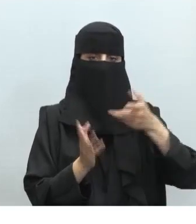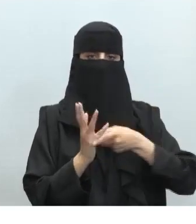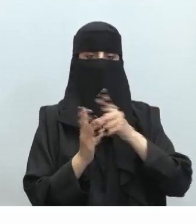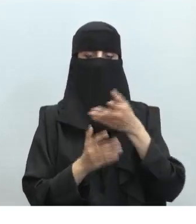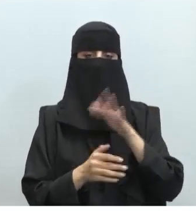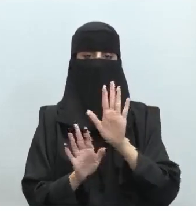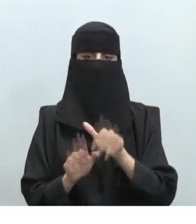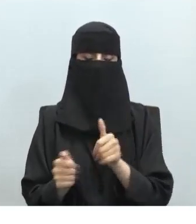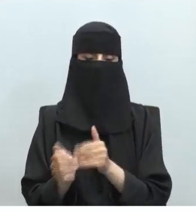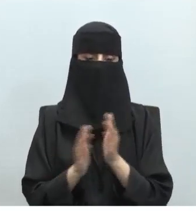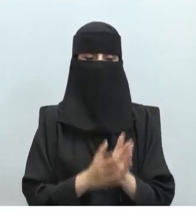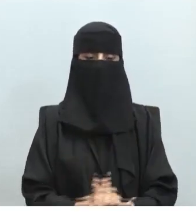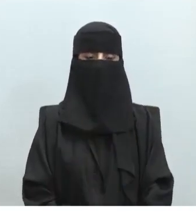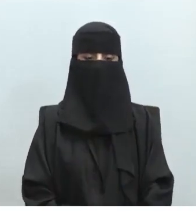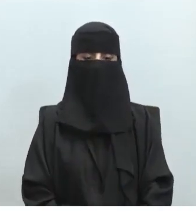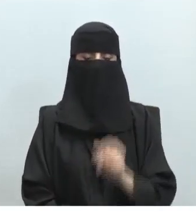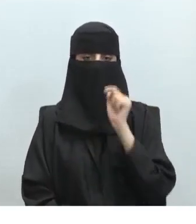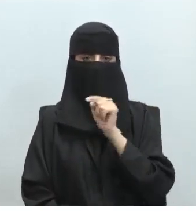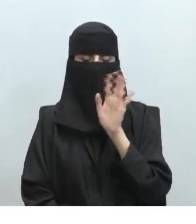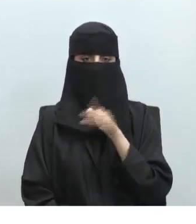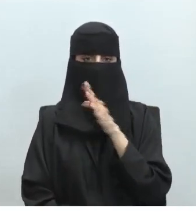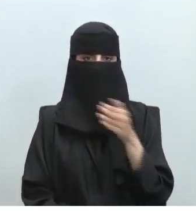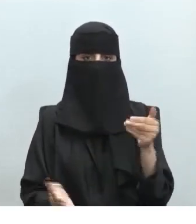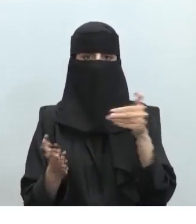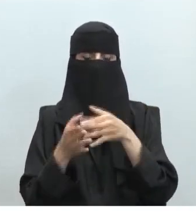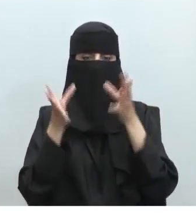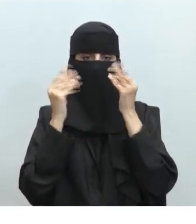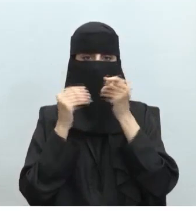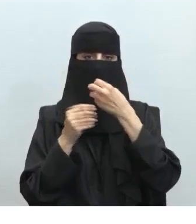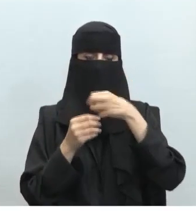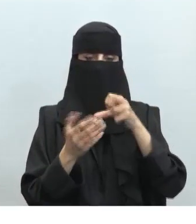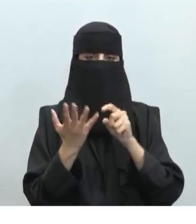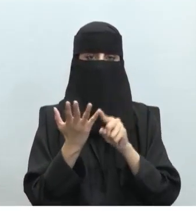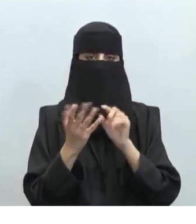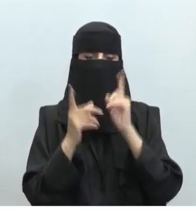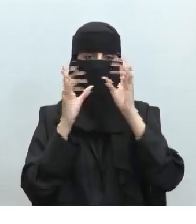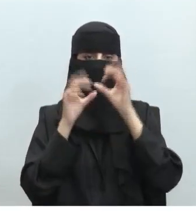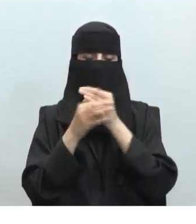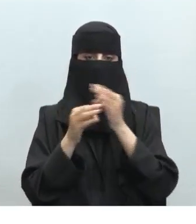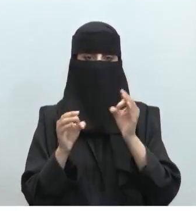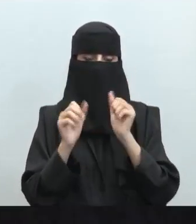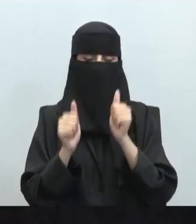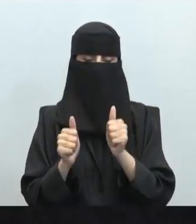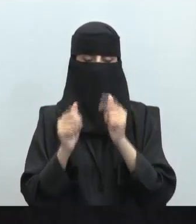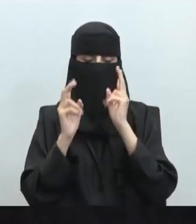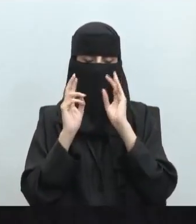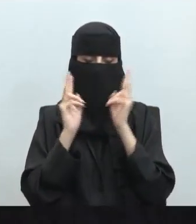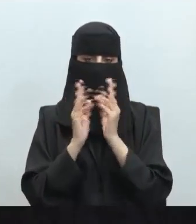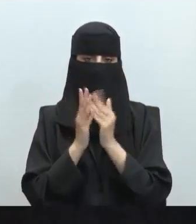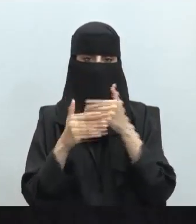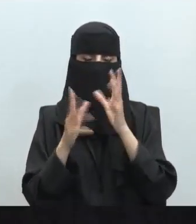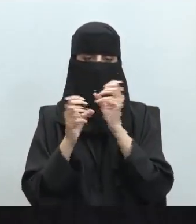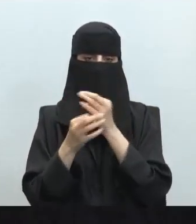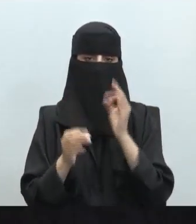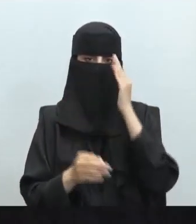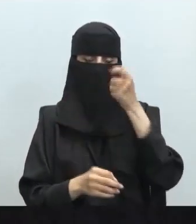مباشره بهذا الجدول نكون انتهينا من اثراءات الفصل الخامس رجائي لكم بالتوفيق سبحانك اللهم وبحمدك اشهد ان لا اله